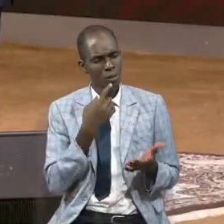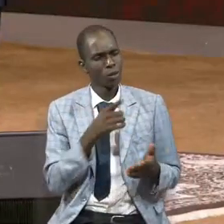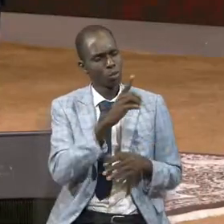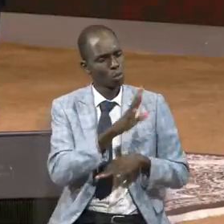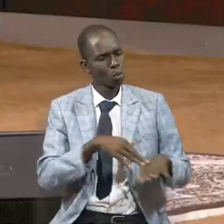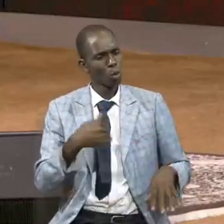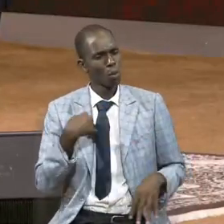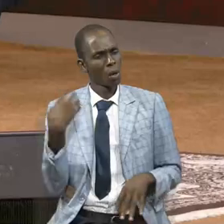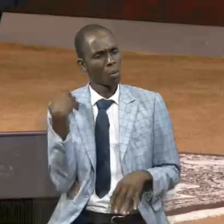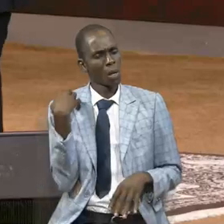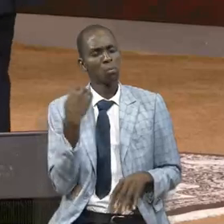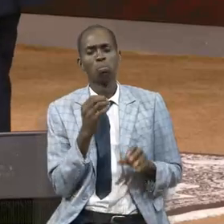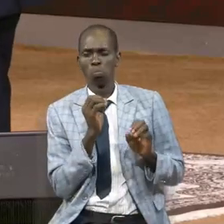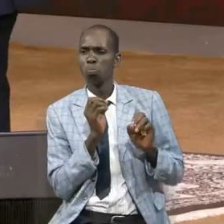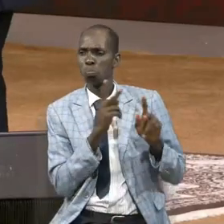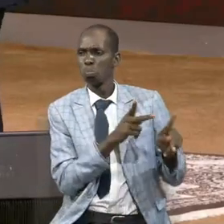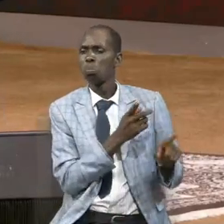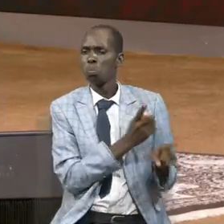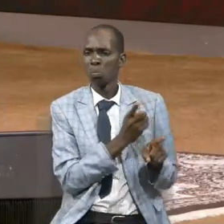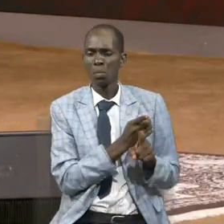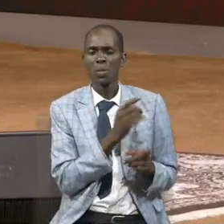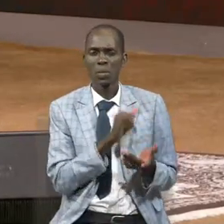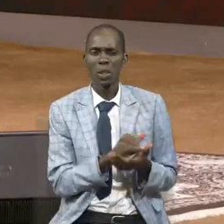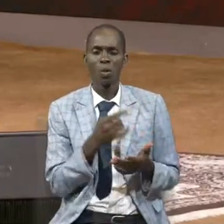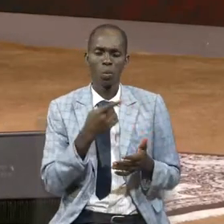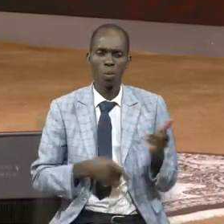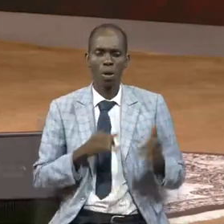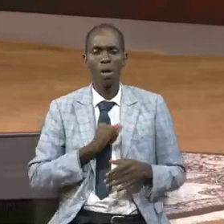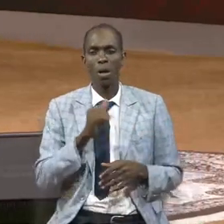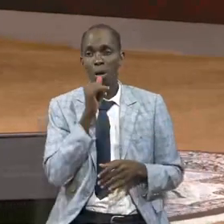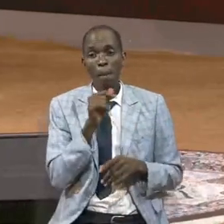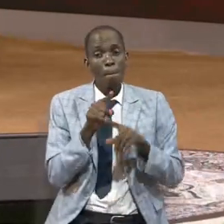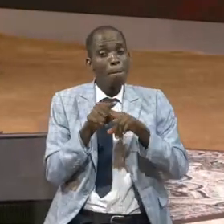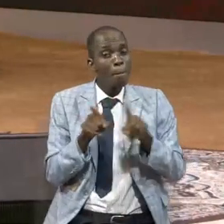bien. Ainsi, je le suis.